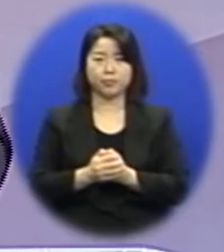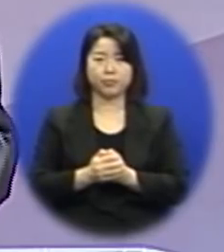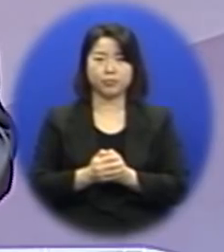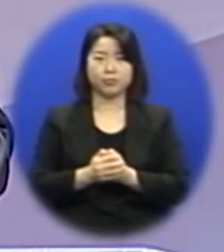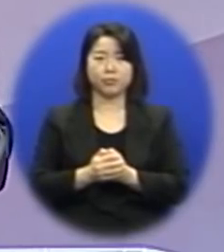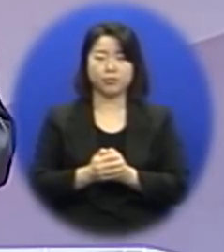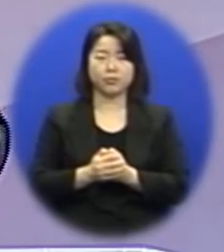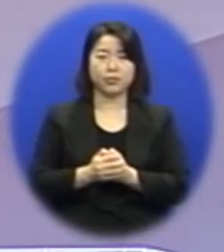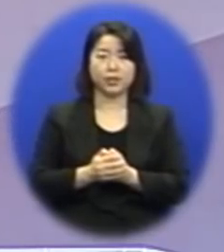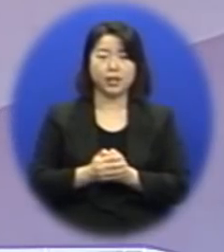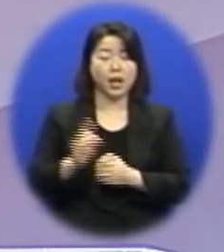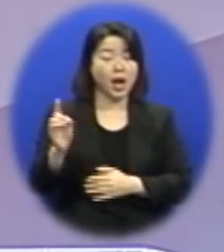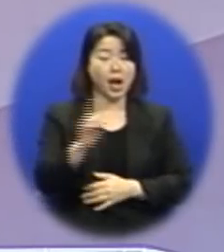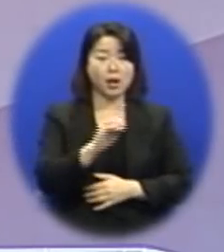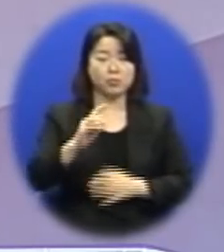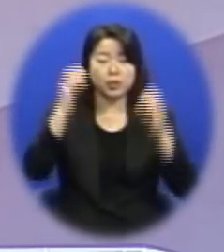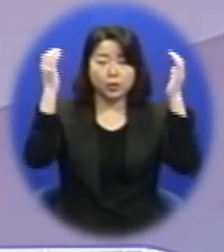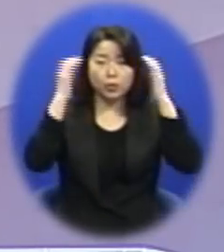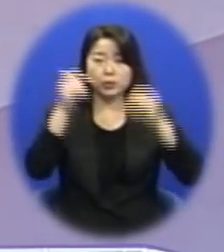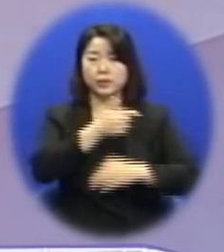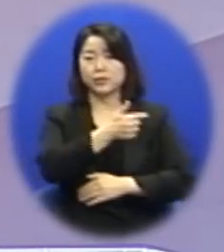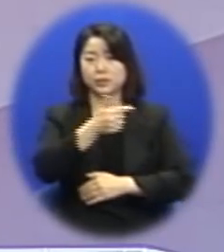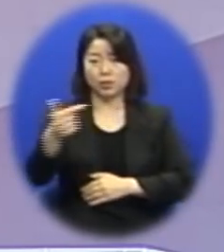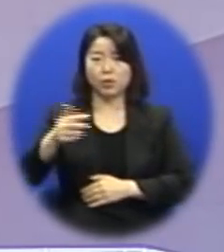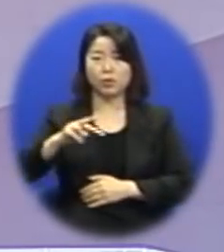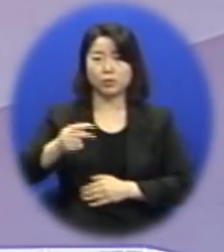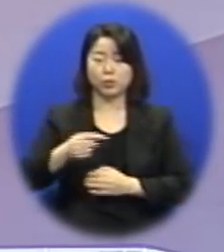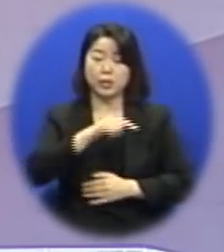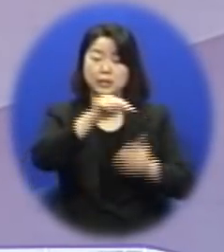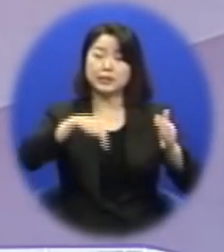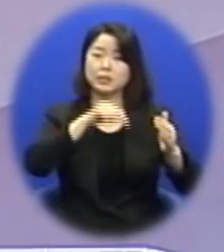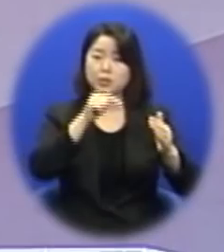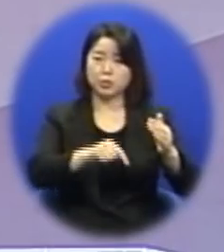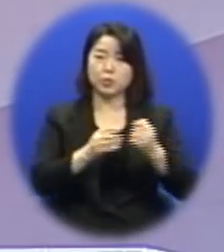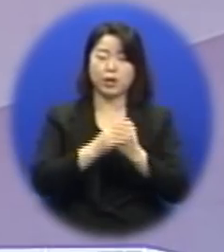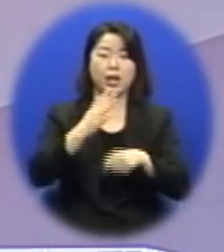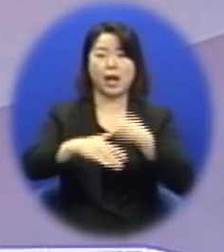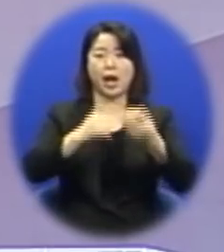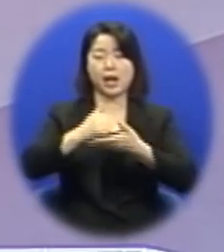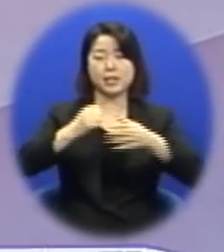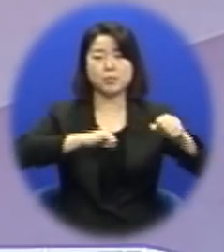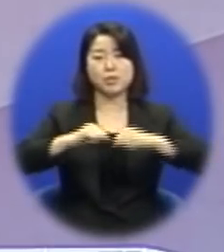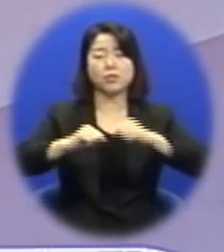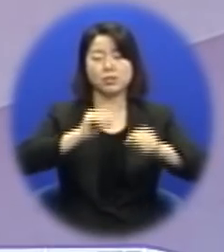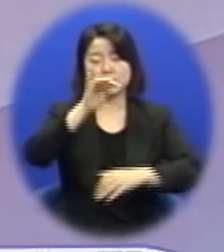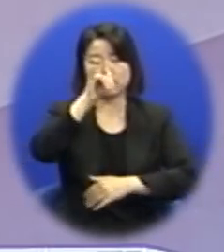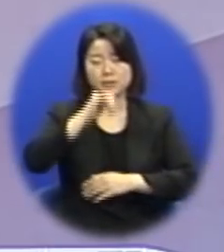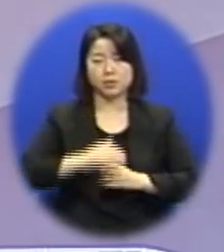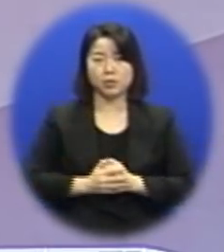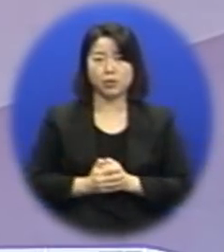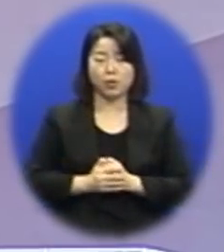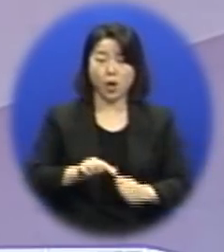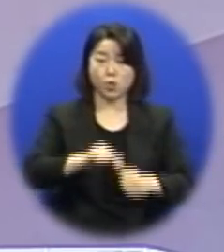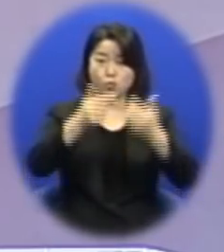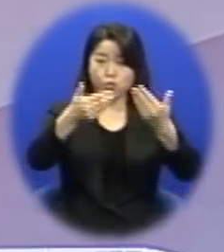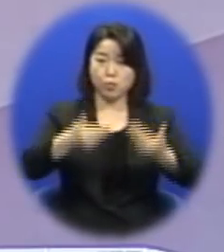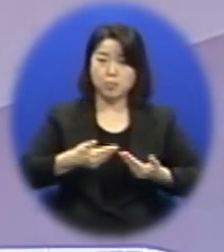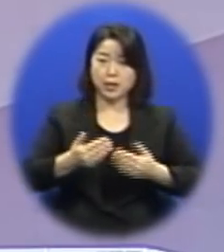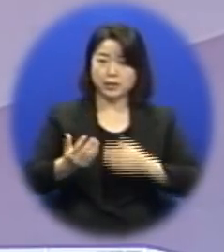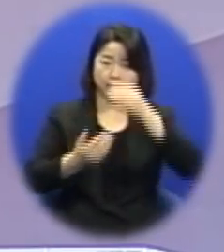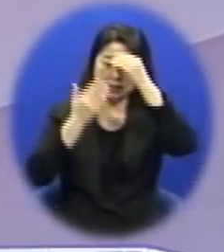바랍니다 아무리 고난이 커도 그 속에 하나님의 역사가 있는 거예요 구원받은